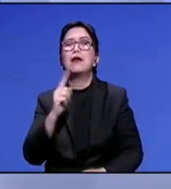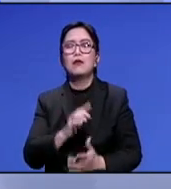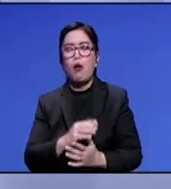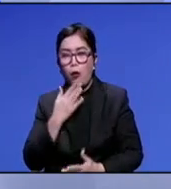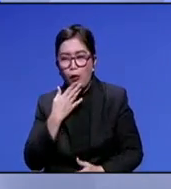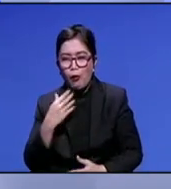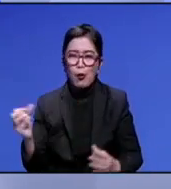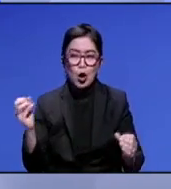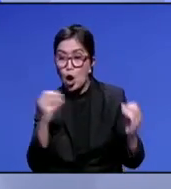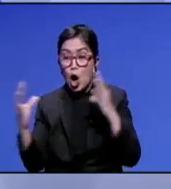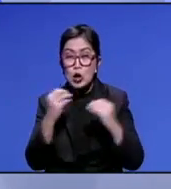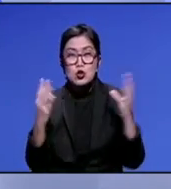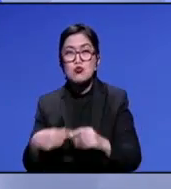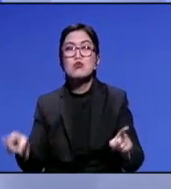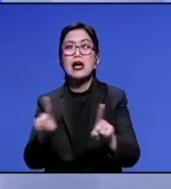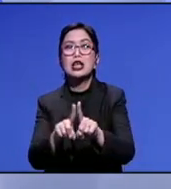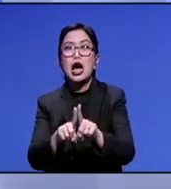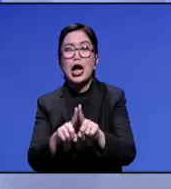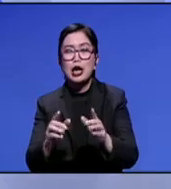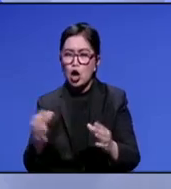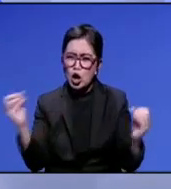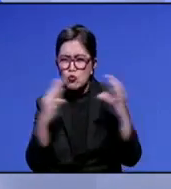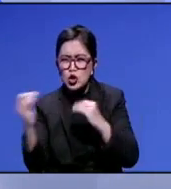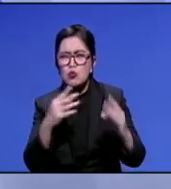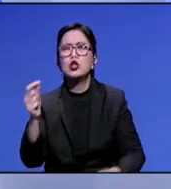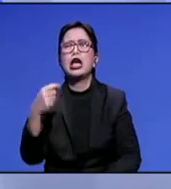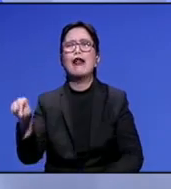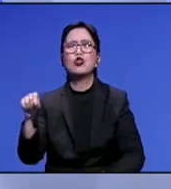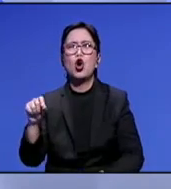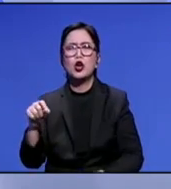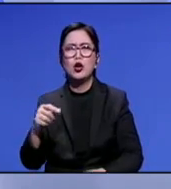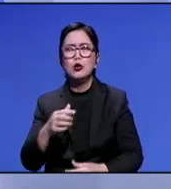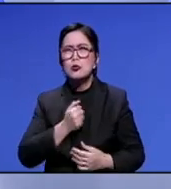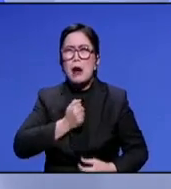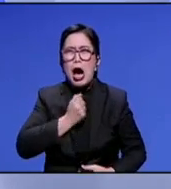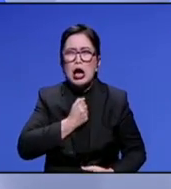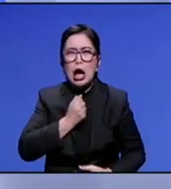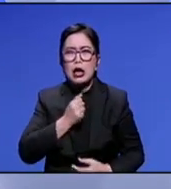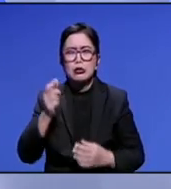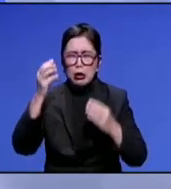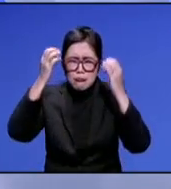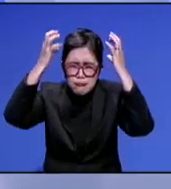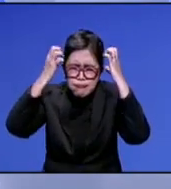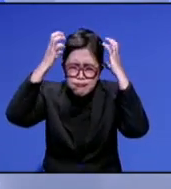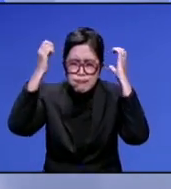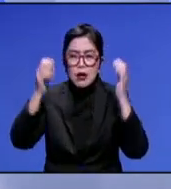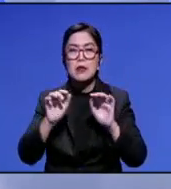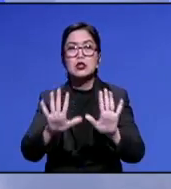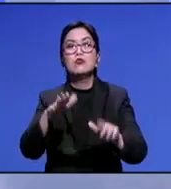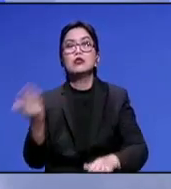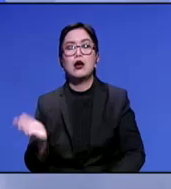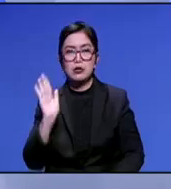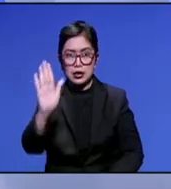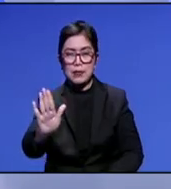pasangan kemudian juga konflik di kantor memunculkan kecemasan hingga gangguan mental hingga 10 tahun kemudian